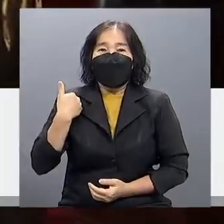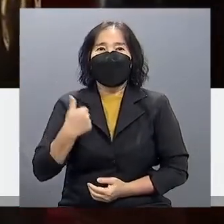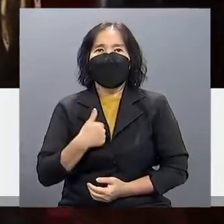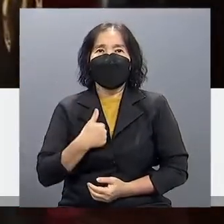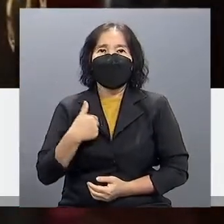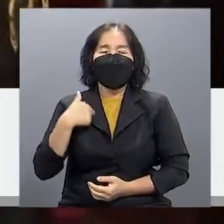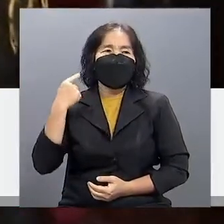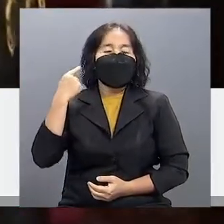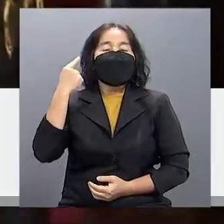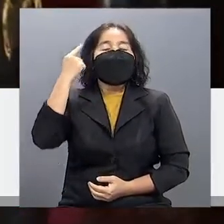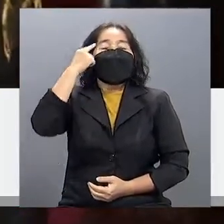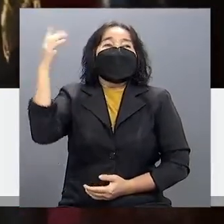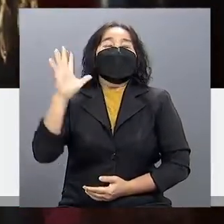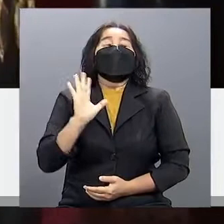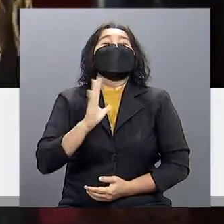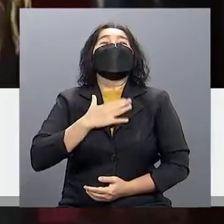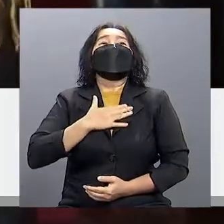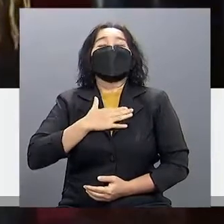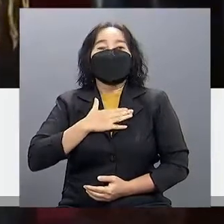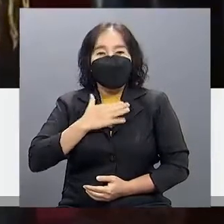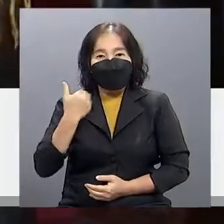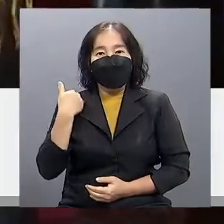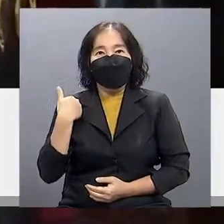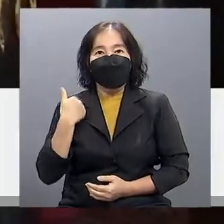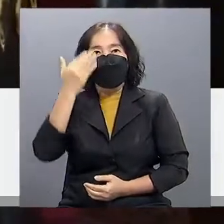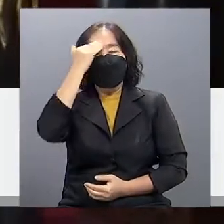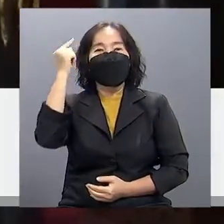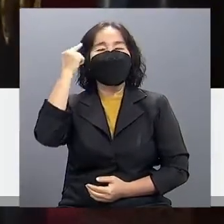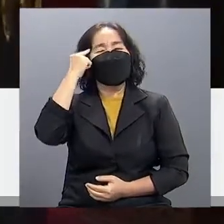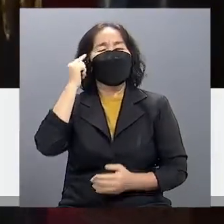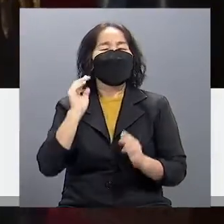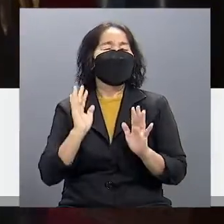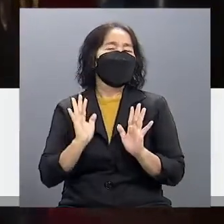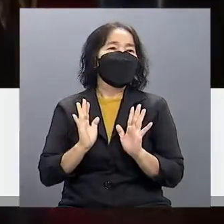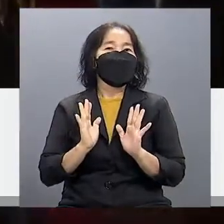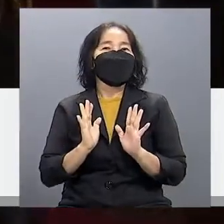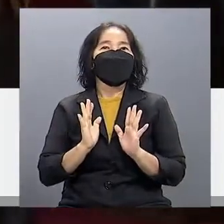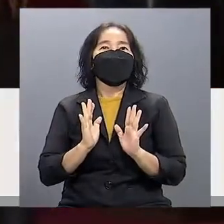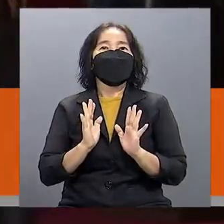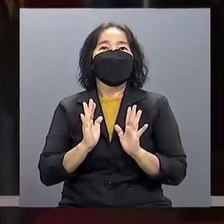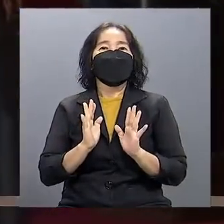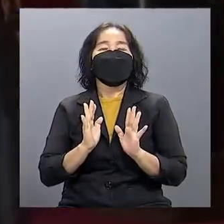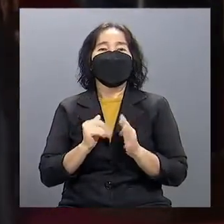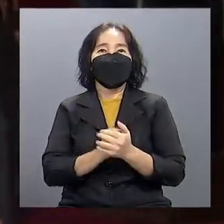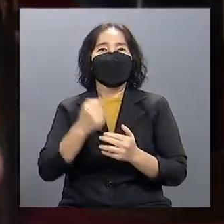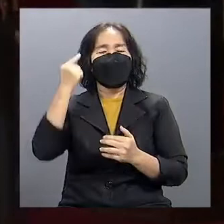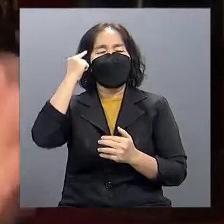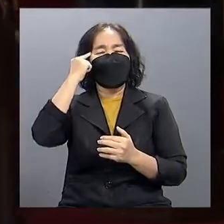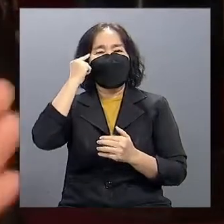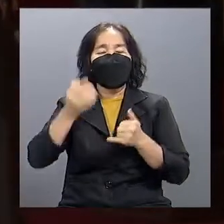คือแบบว่าเพราะว่าคิดว่ามันเรามันไม่ได้รู้สึกเยอะค่ะมันรู้สึก